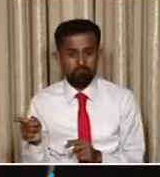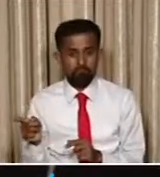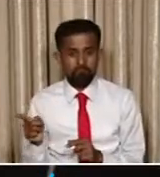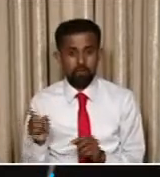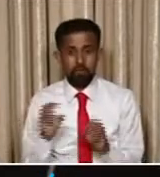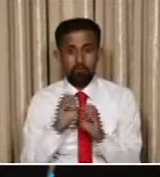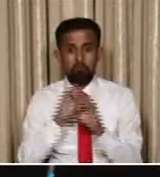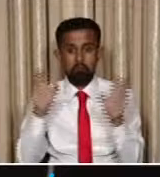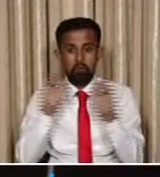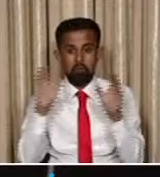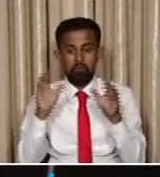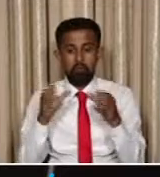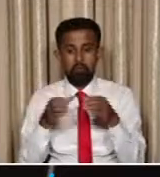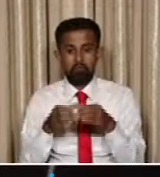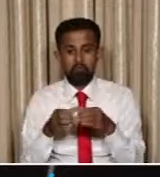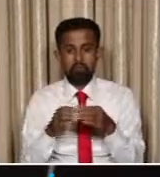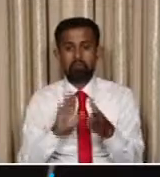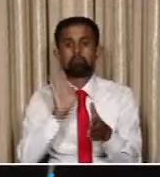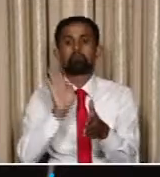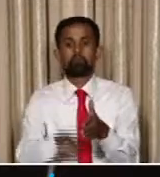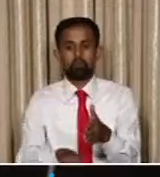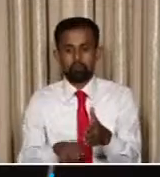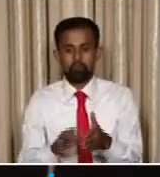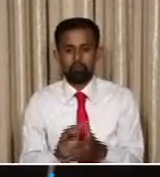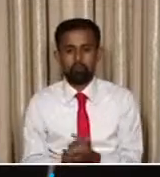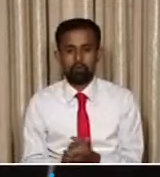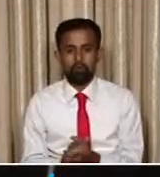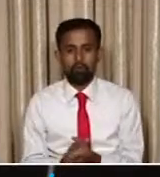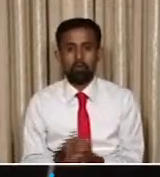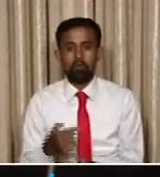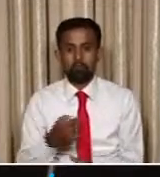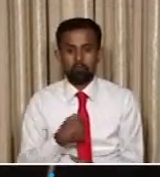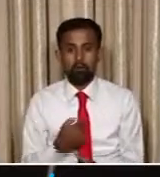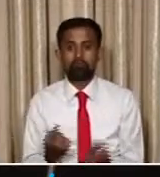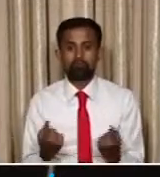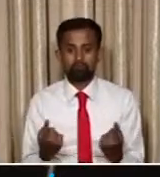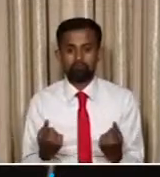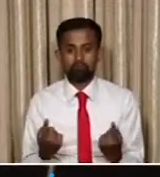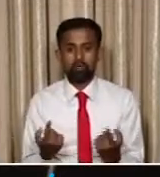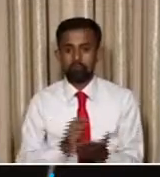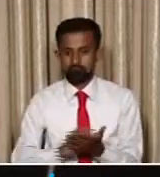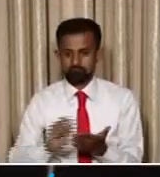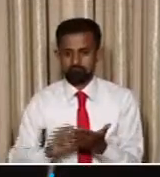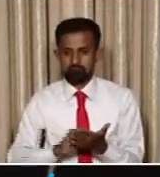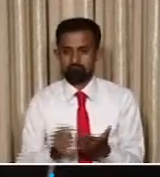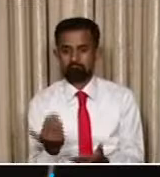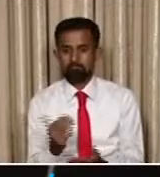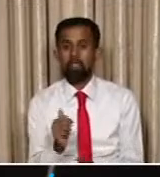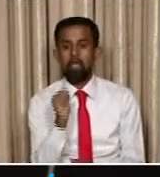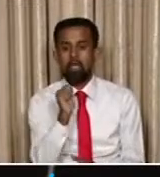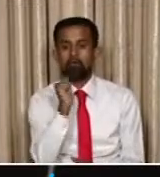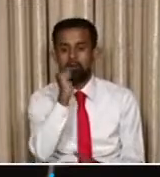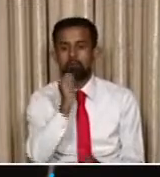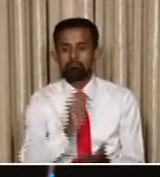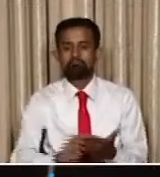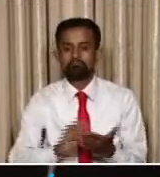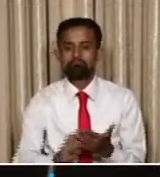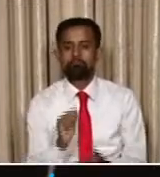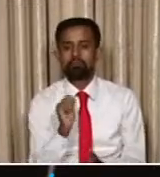ප්‍රොමෝෂන් බියුරෝ එකෙන් මේක රිජෙක්ට් කරා මට අවශ්‍යයි අද ලිඛිතව ඇයි ඒක රිජෙක්ට් කරේ කියන